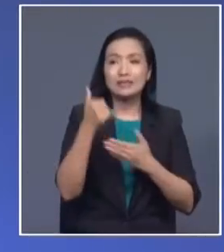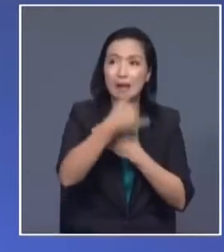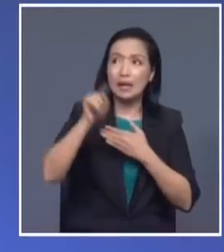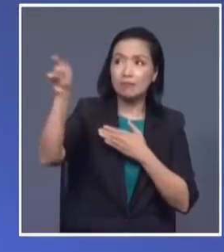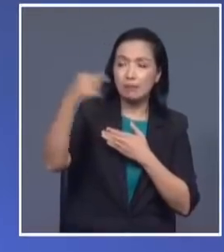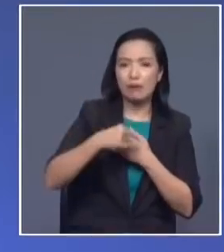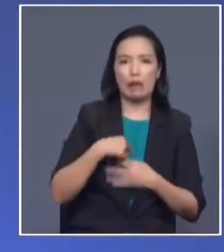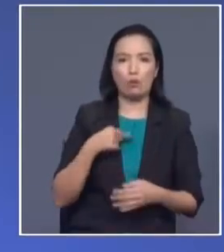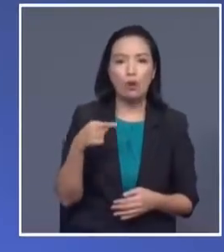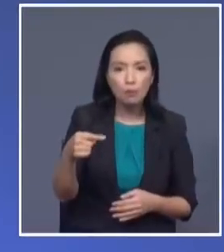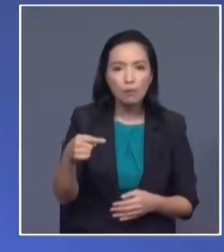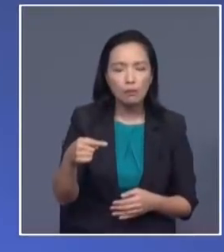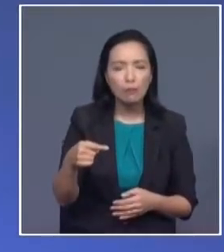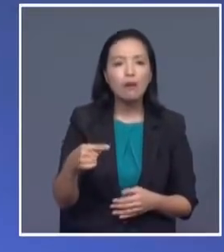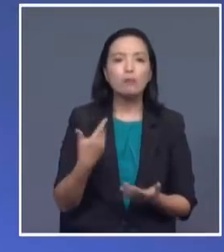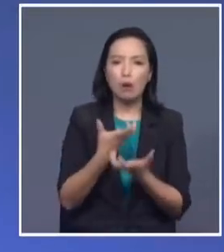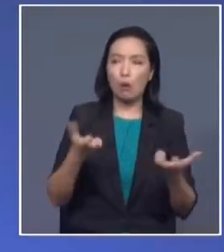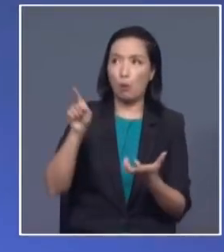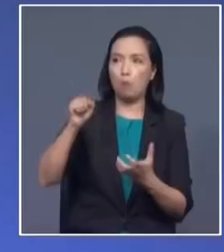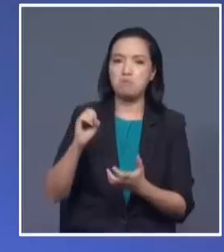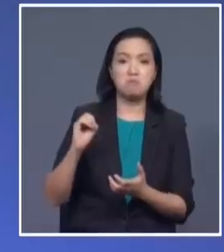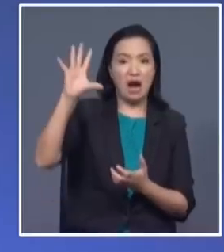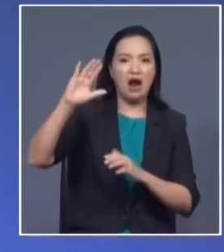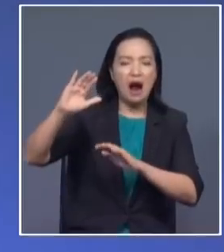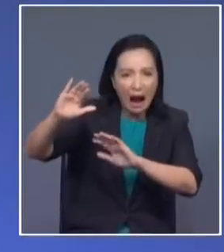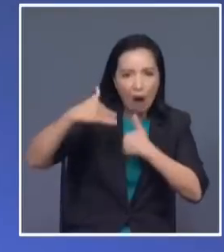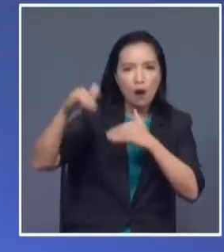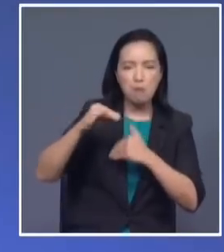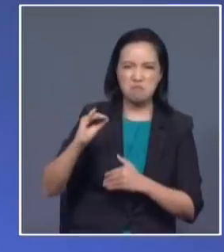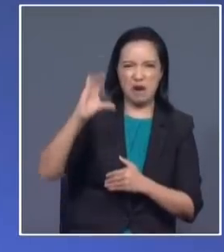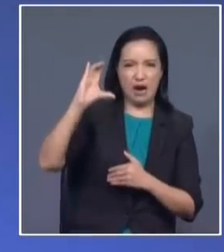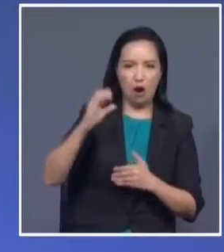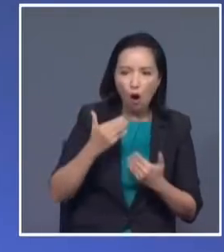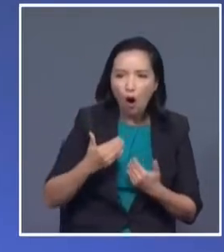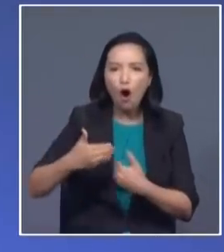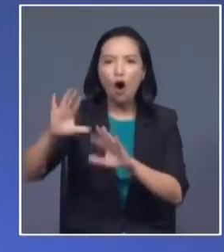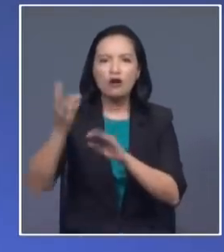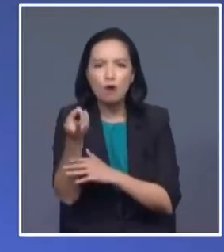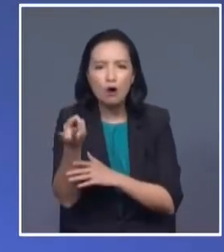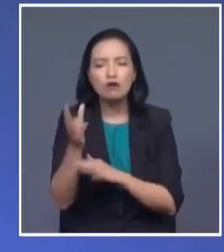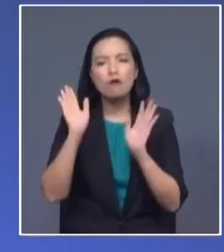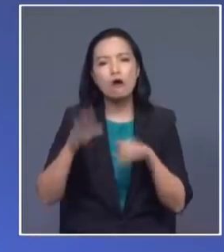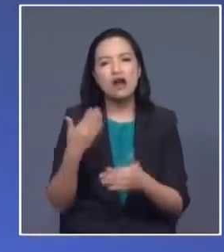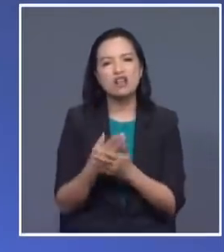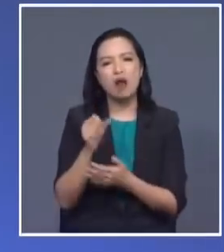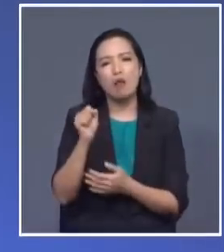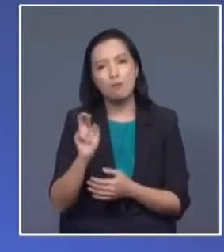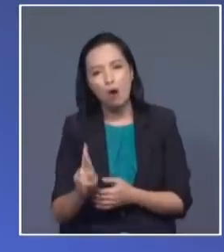ลบเพราะมีมูลค่าการนำเข้าสินค้าสูงกว่าที่ขายสินค้าส่งออกทำให้ต้องสูญเสียเงินสำรองระหว่างประเทศออก